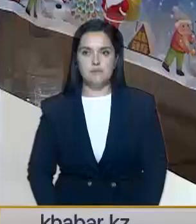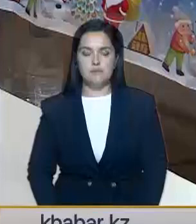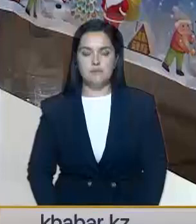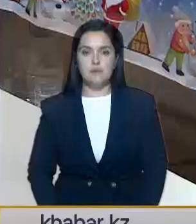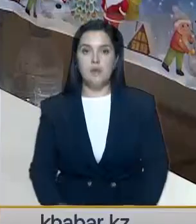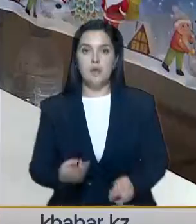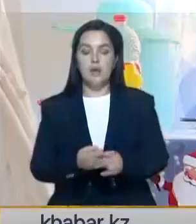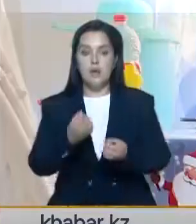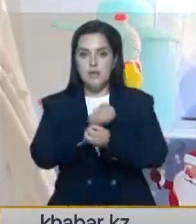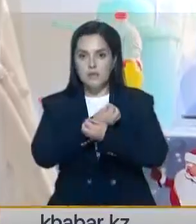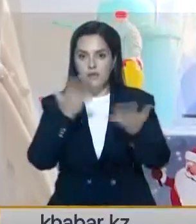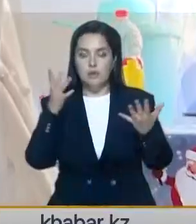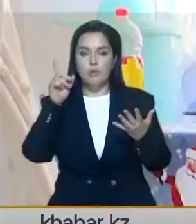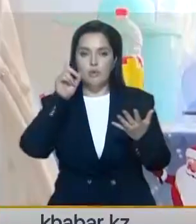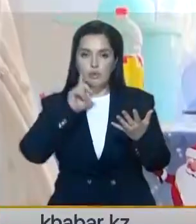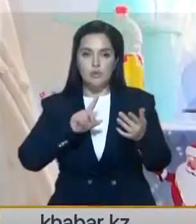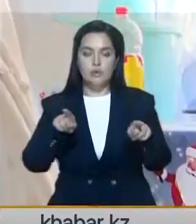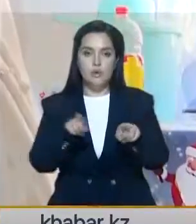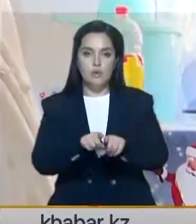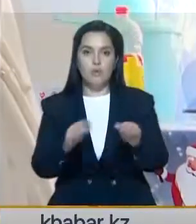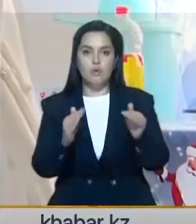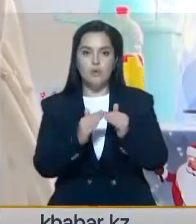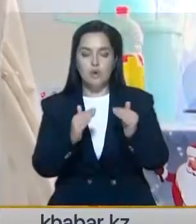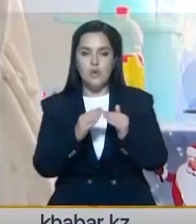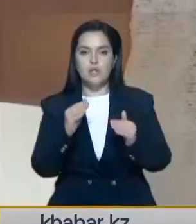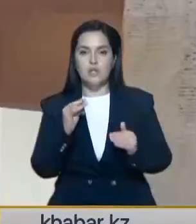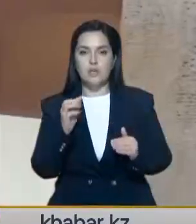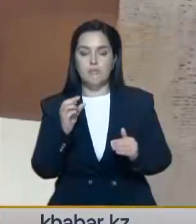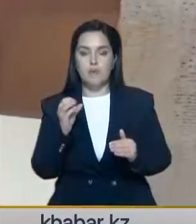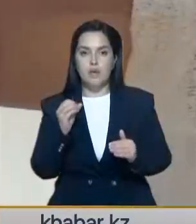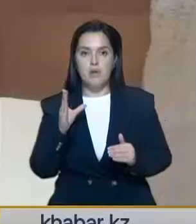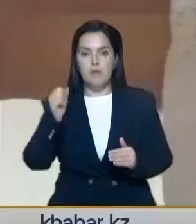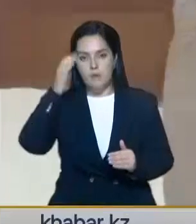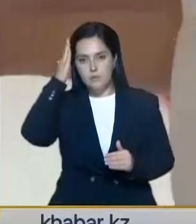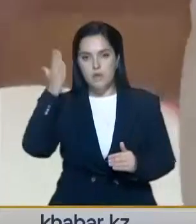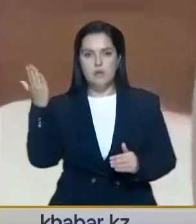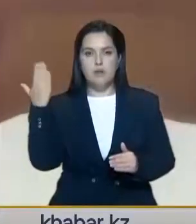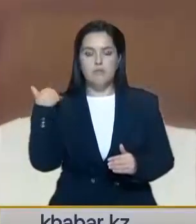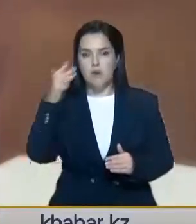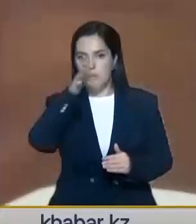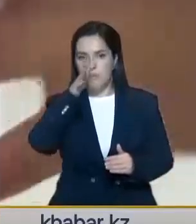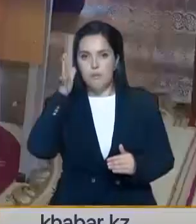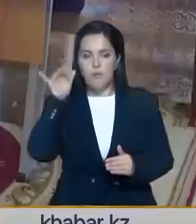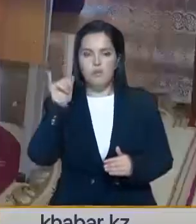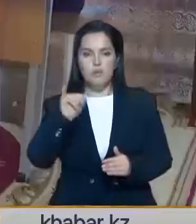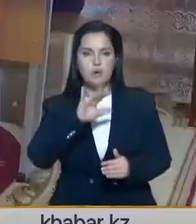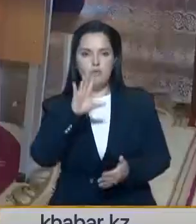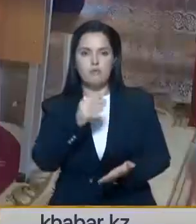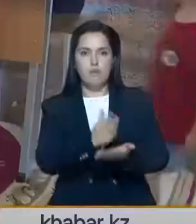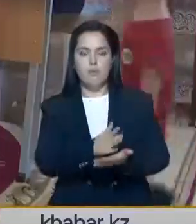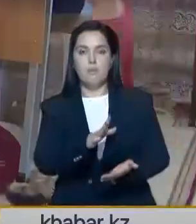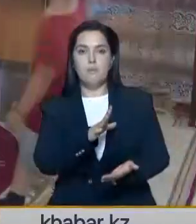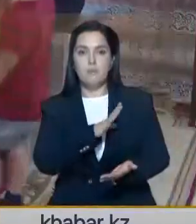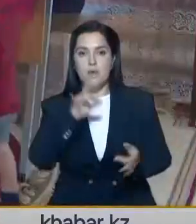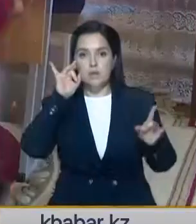Просторный, светлый и уютный. Иметь такой дом семья Айгерим Жейнбаевой мечтала давно. Еще 5 лет назад у них было все. Но из-за